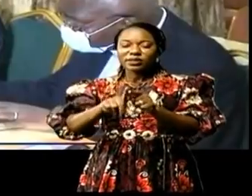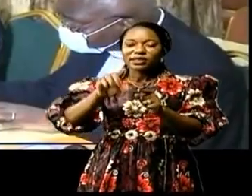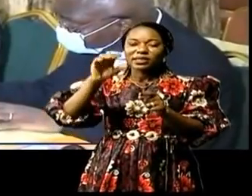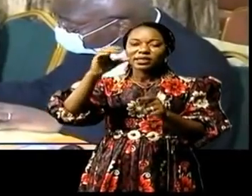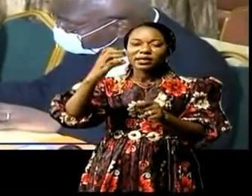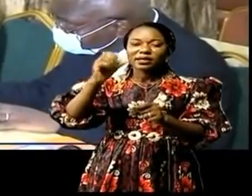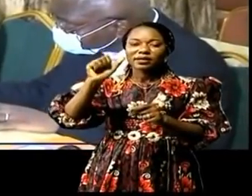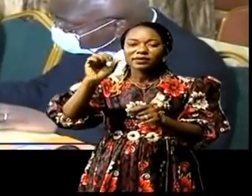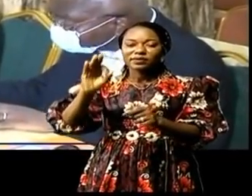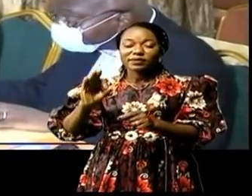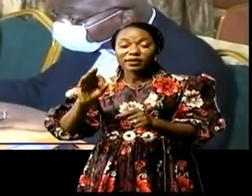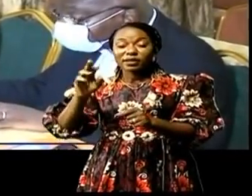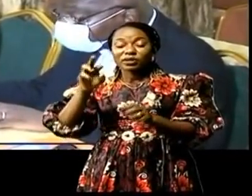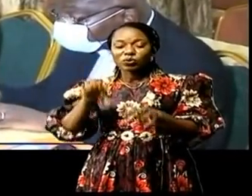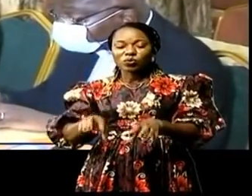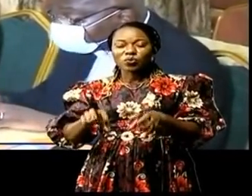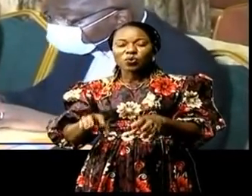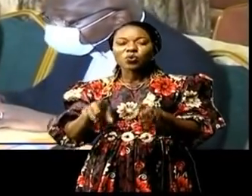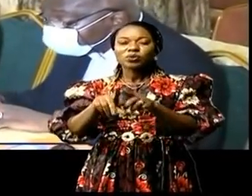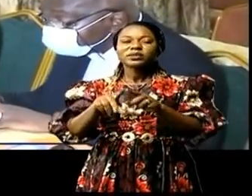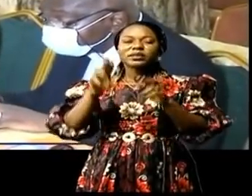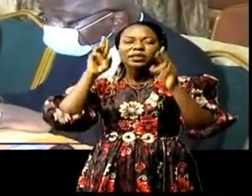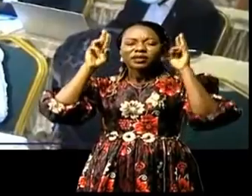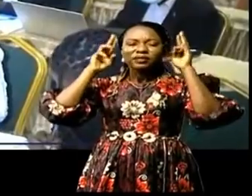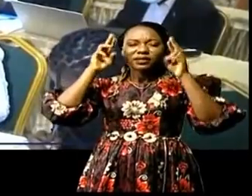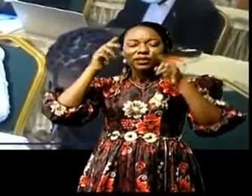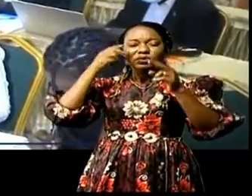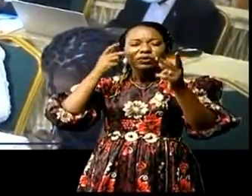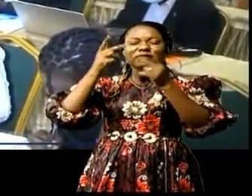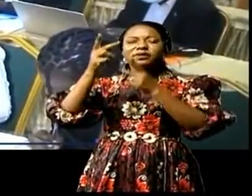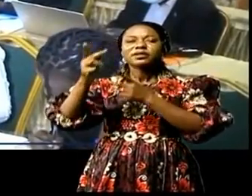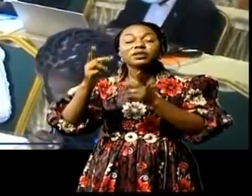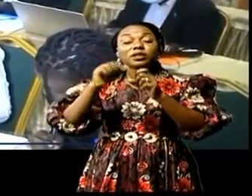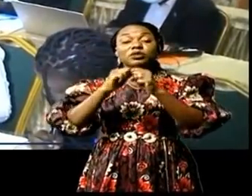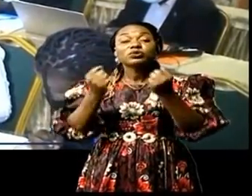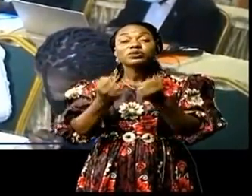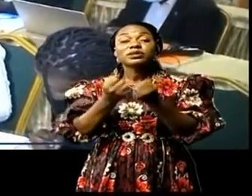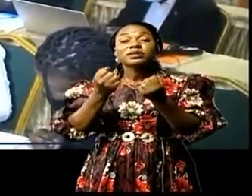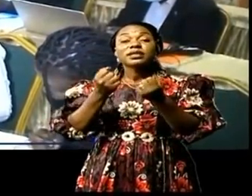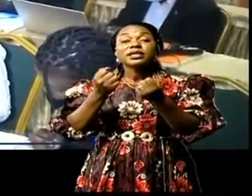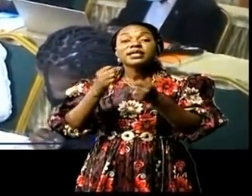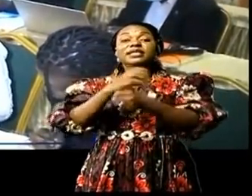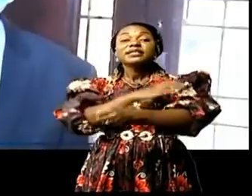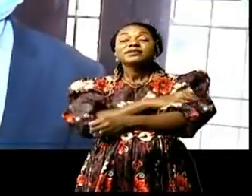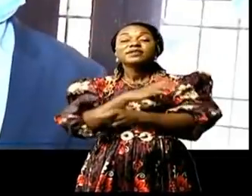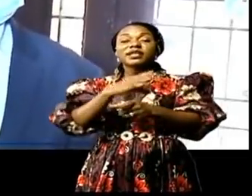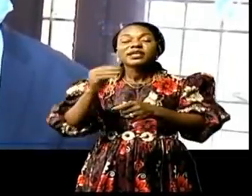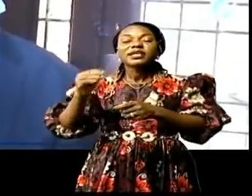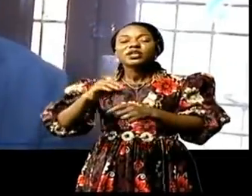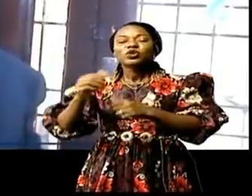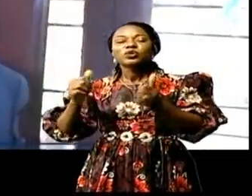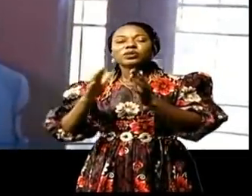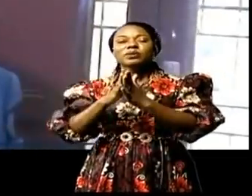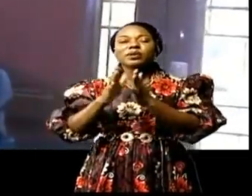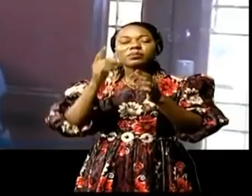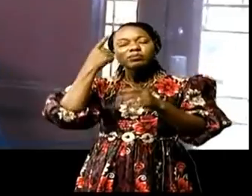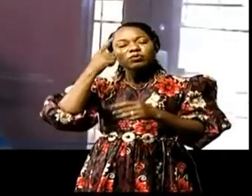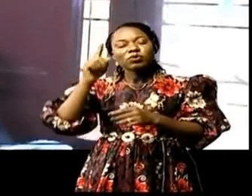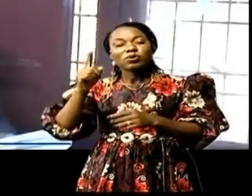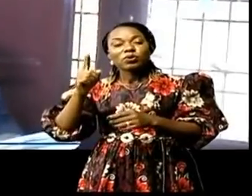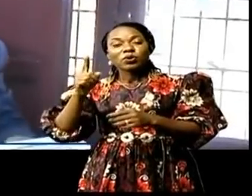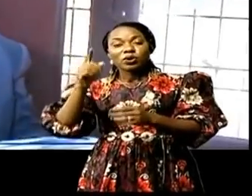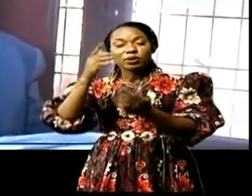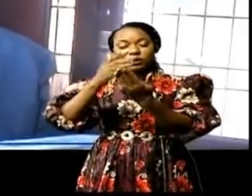etc. Réfléchir sur la visibilité des actions de la société civile et des confessions religieuses pour la CDN, pour